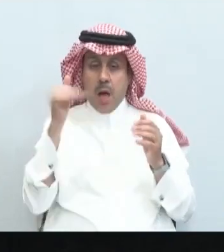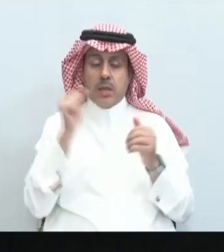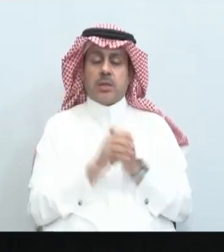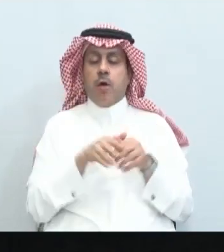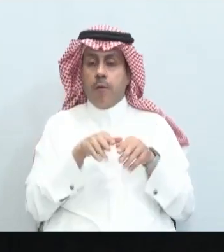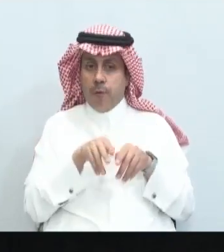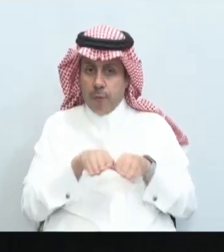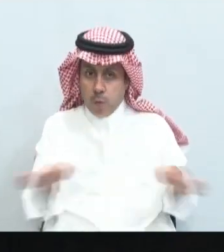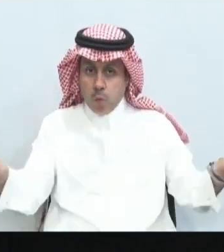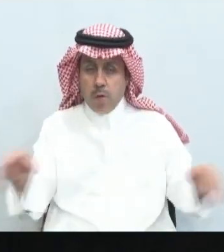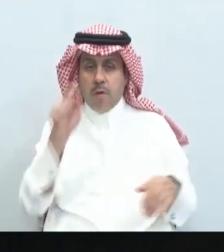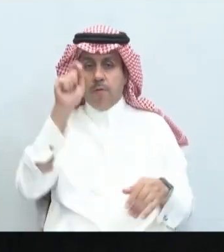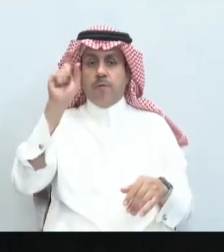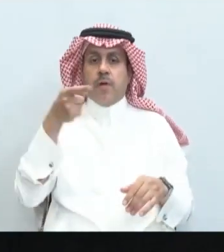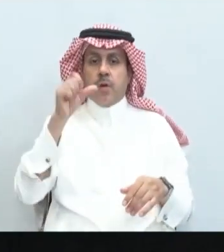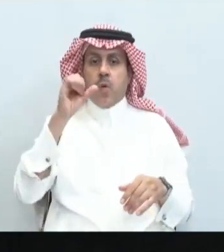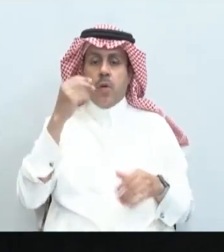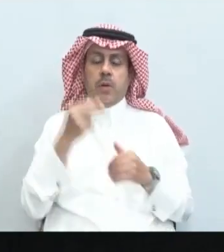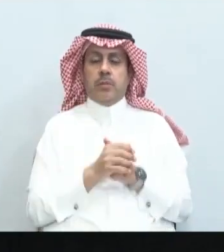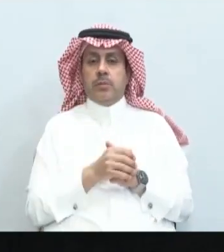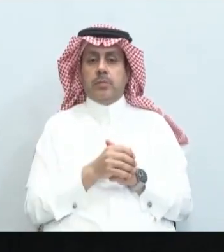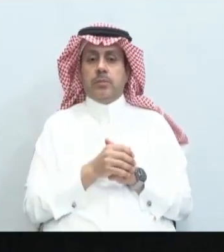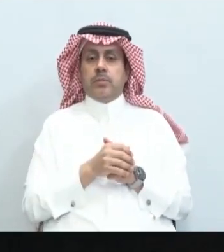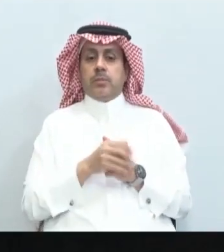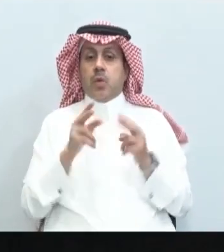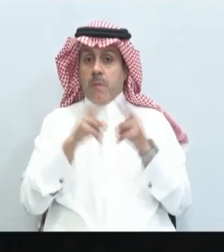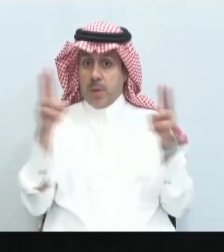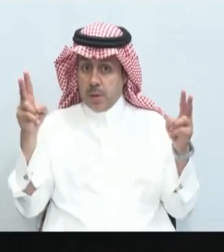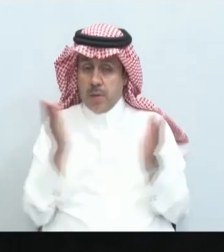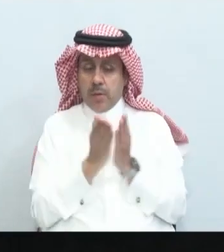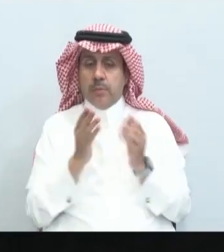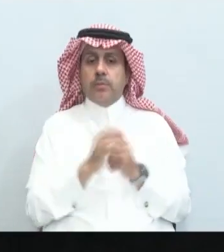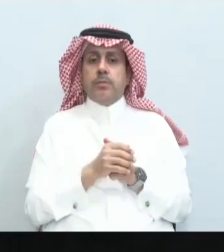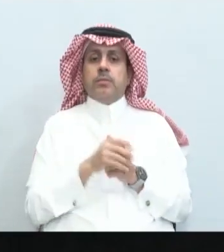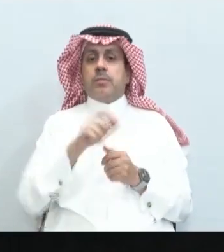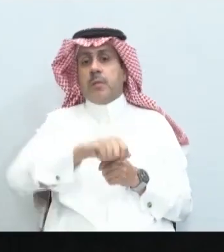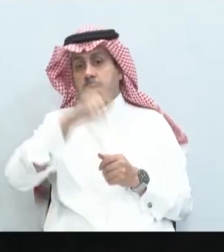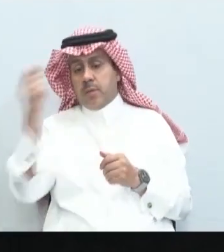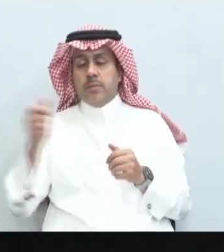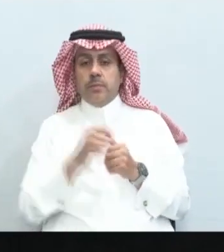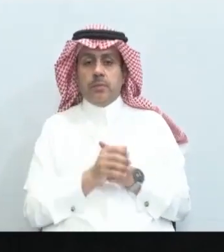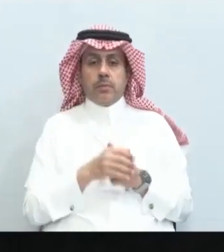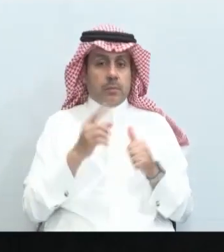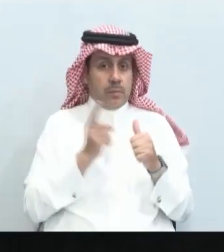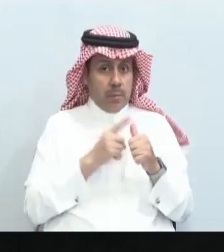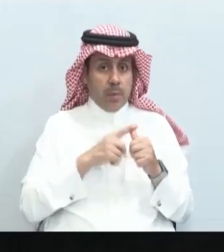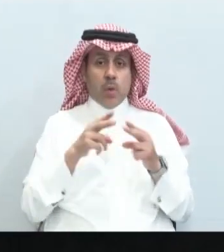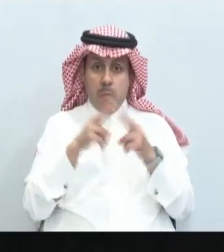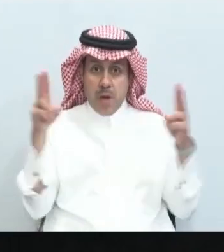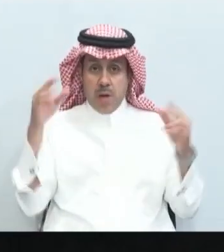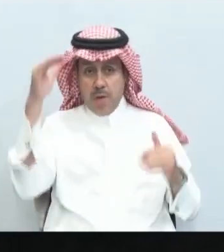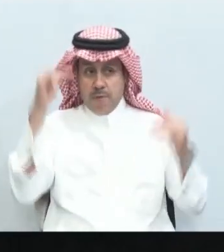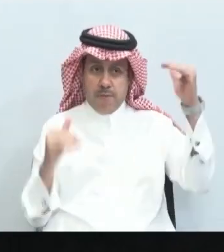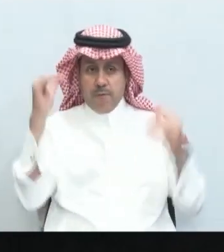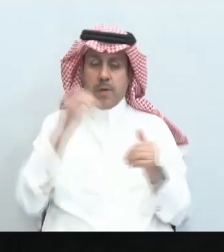وهذا ثمن سنبينه من خلال هذه الدروس في هذه الوحده لكن في البدايه سنبين الفرق